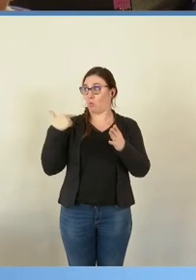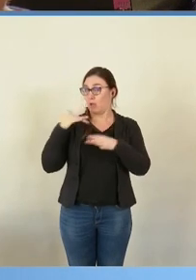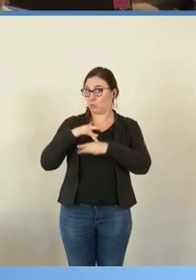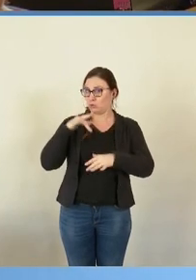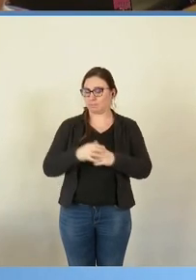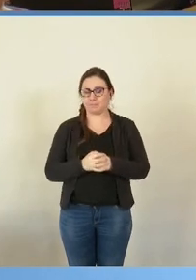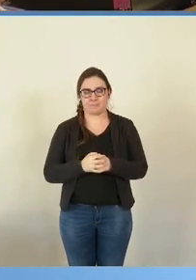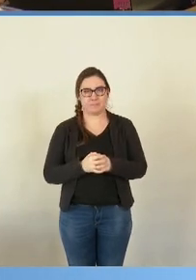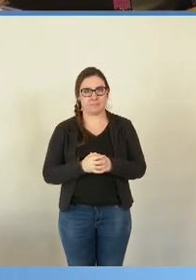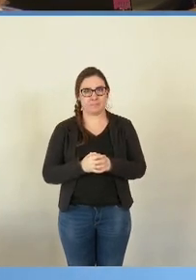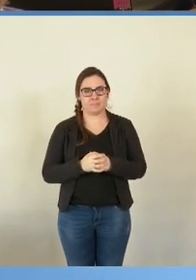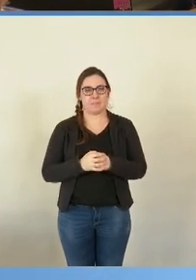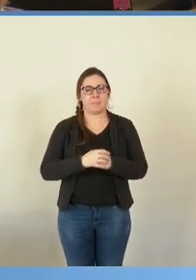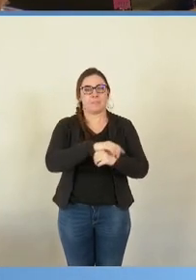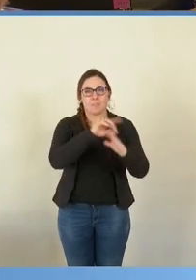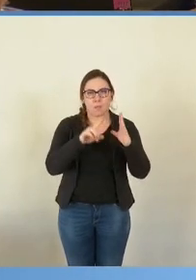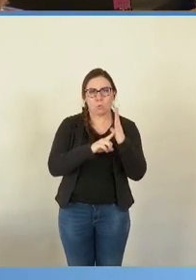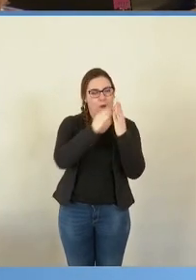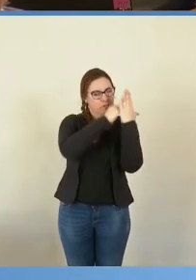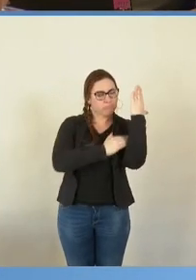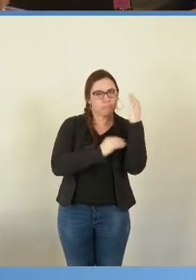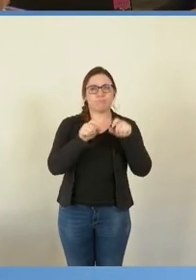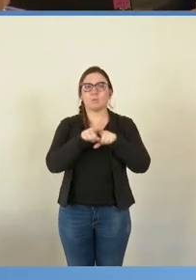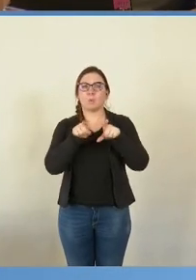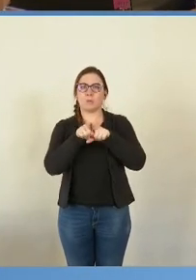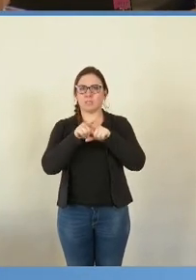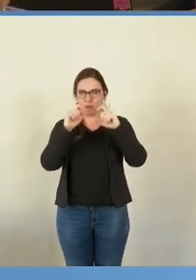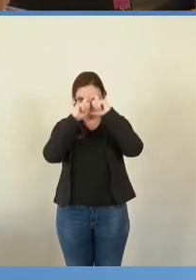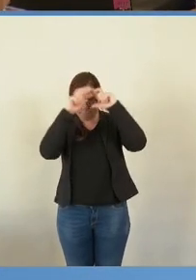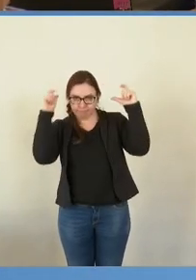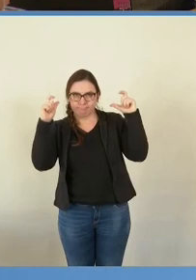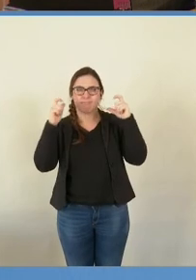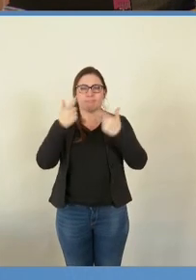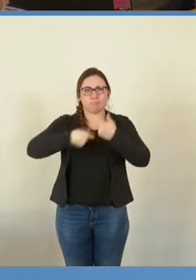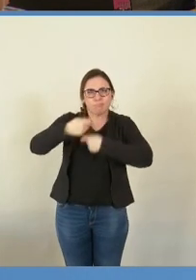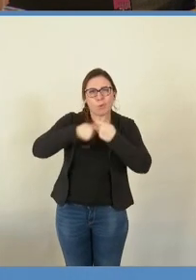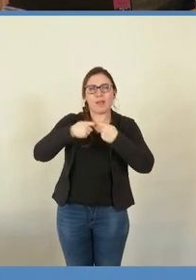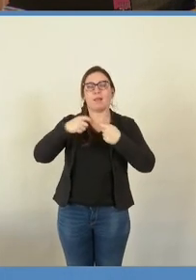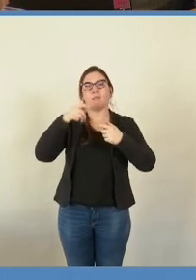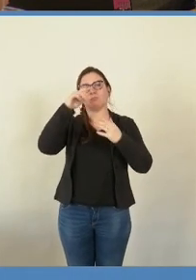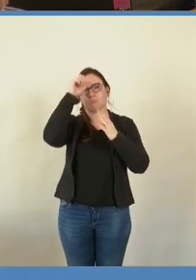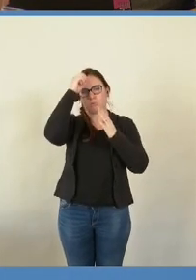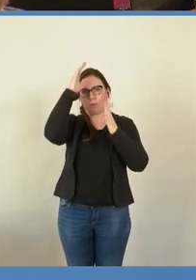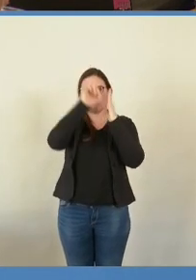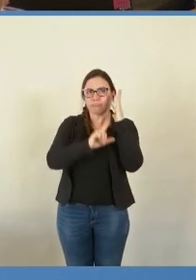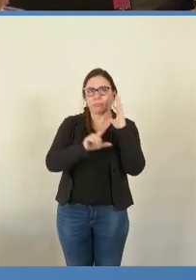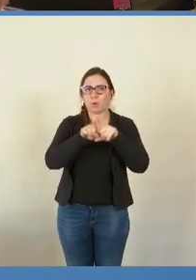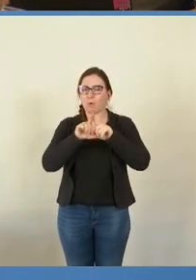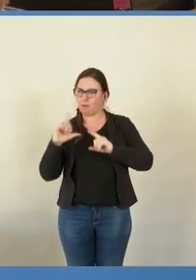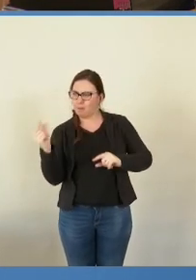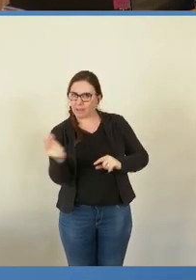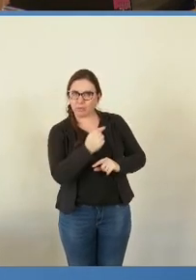abordés l'état du droit les différents modèles juridiques et économiques la question de la gouvernance et de la mobilisation des acteurs les